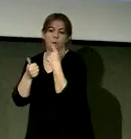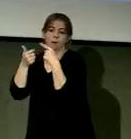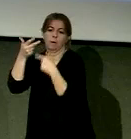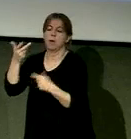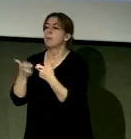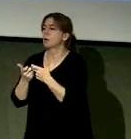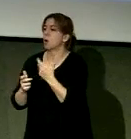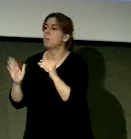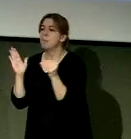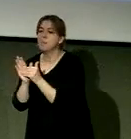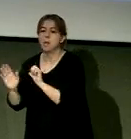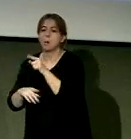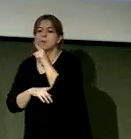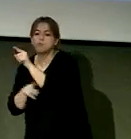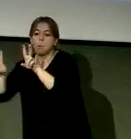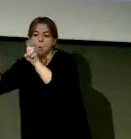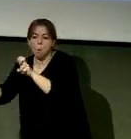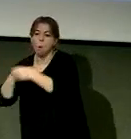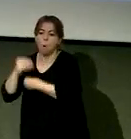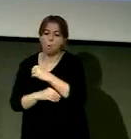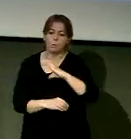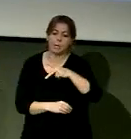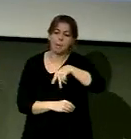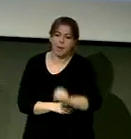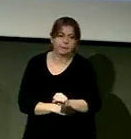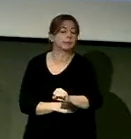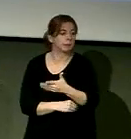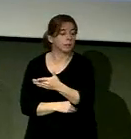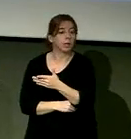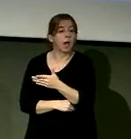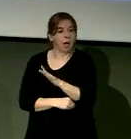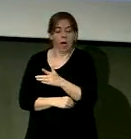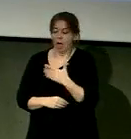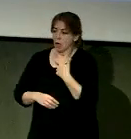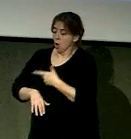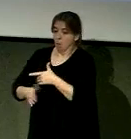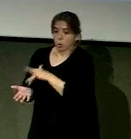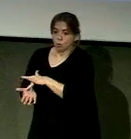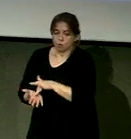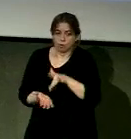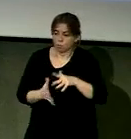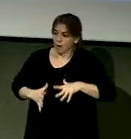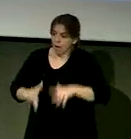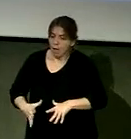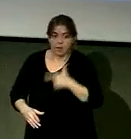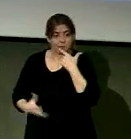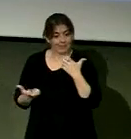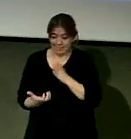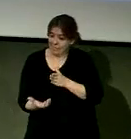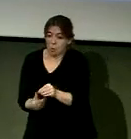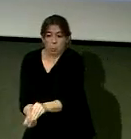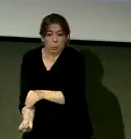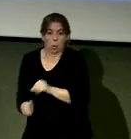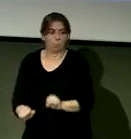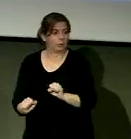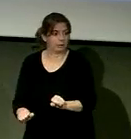premiers jours ou le développement des CPS, tente à agir le plus tôt possible et tout au long du parcours de l'enfant